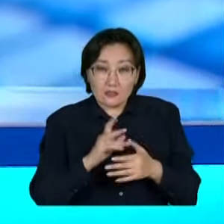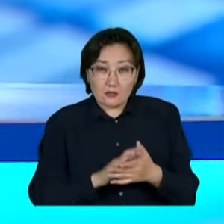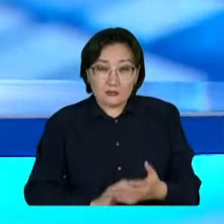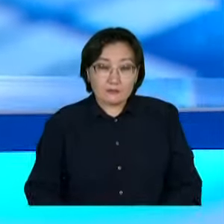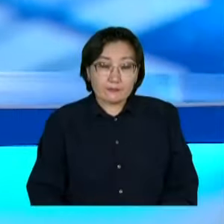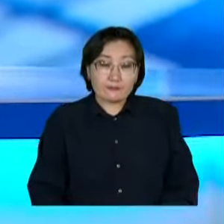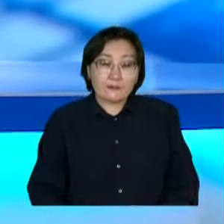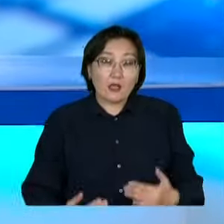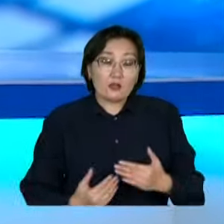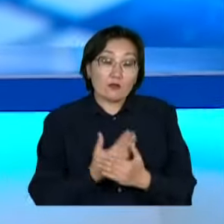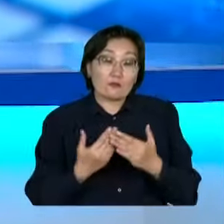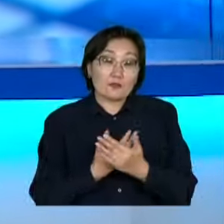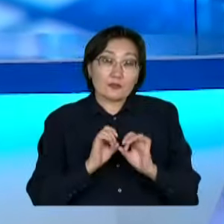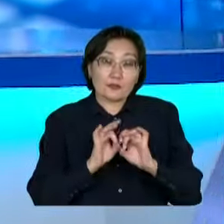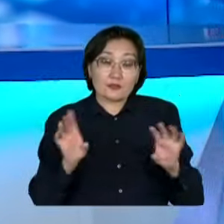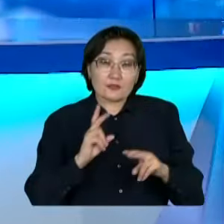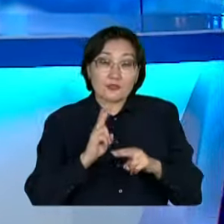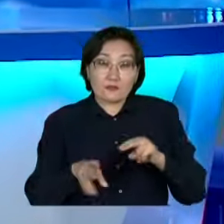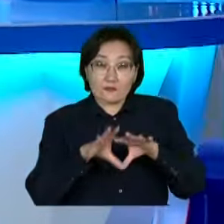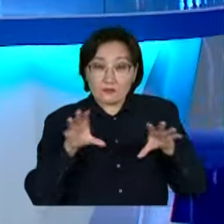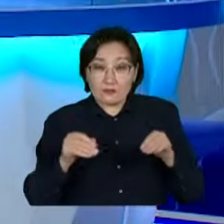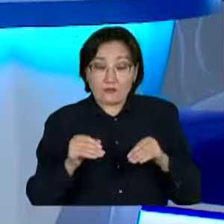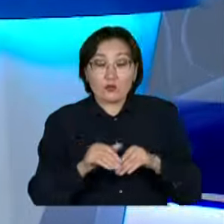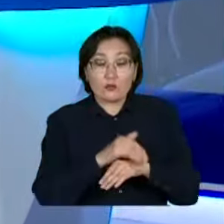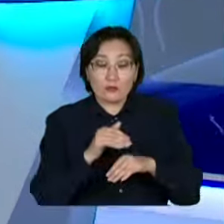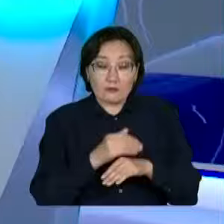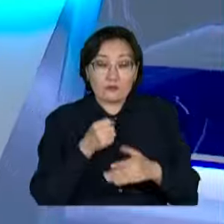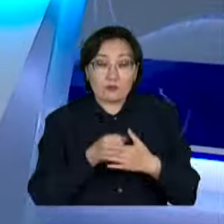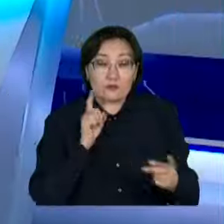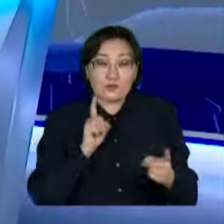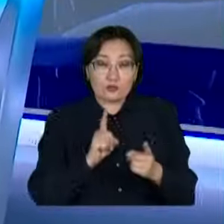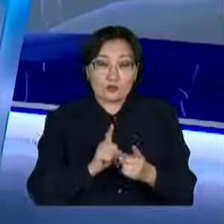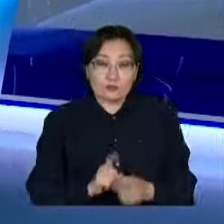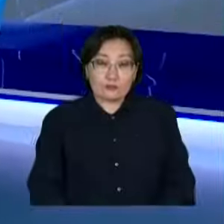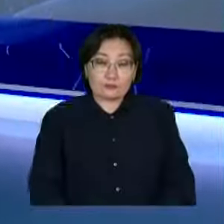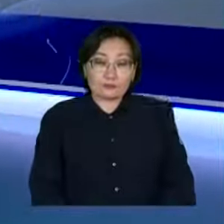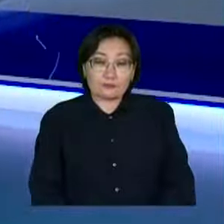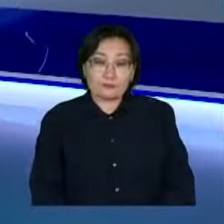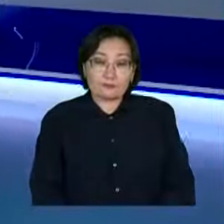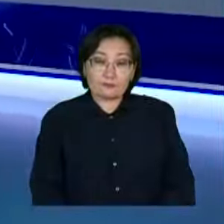Это вся информация к данному часу. Итоги дня смотрите в 19:30. Оставайтесь с нами.